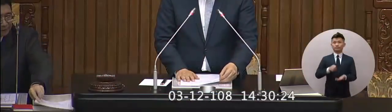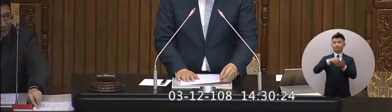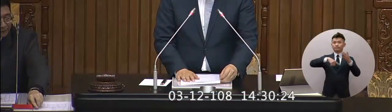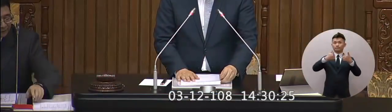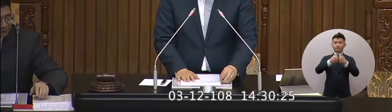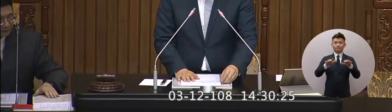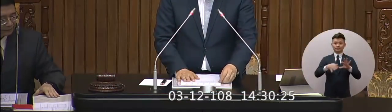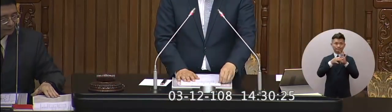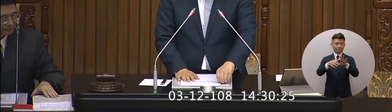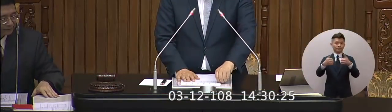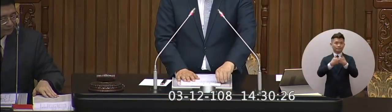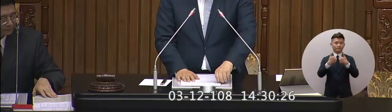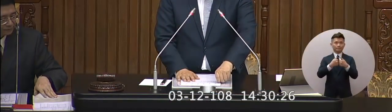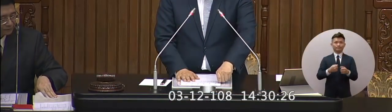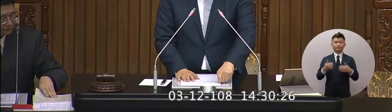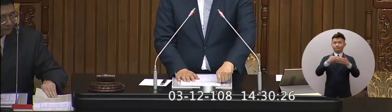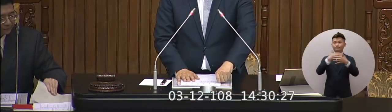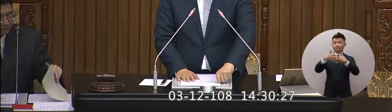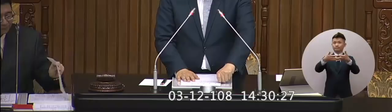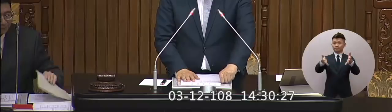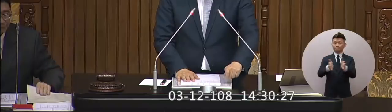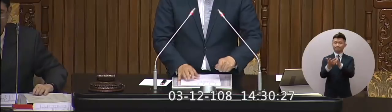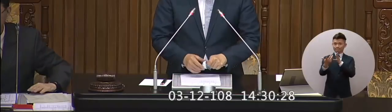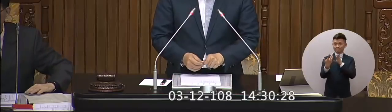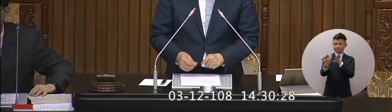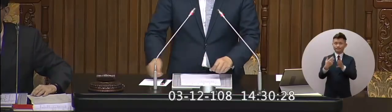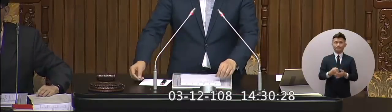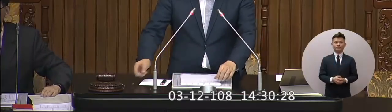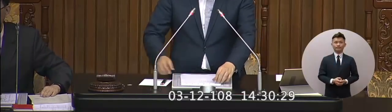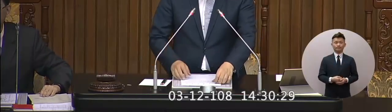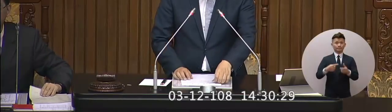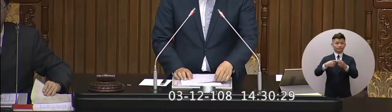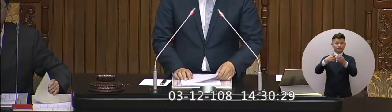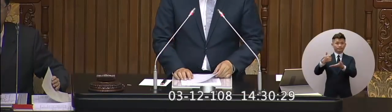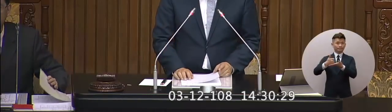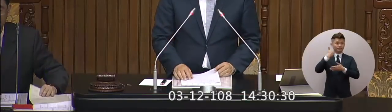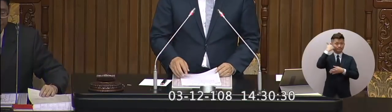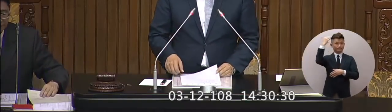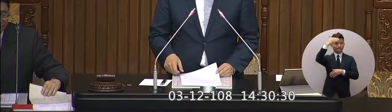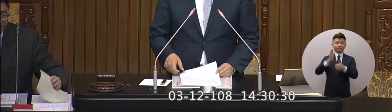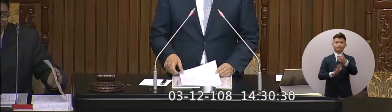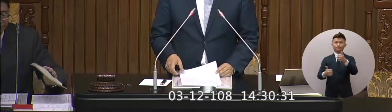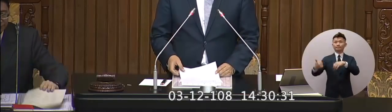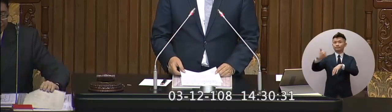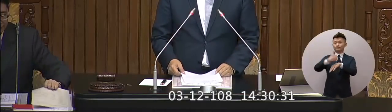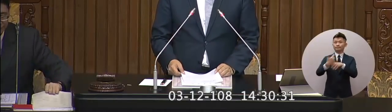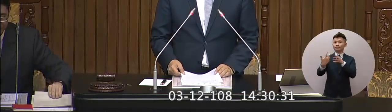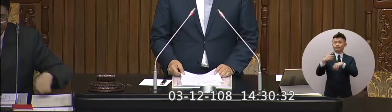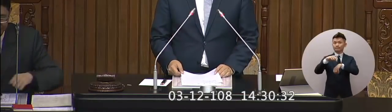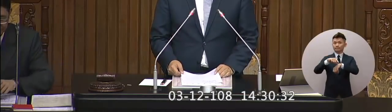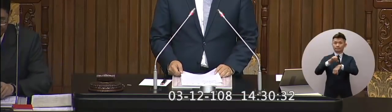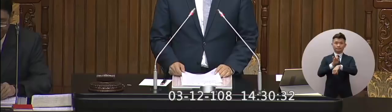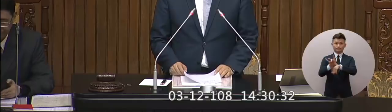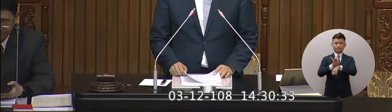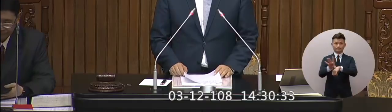报员会现在继续开会，进行交通组织质询。第一位，请郑宝清委员质询，询答时间